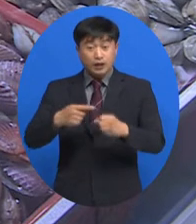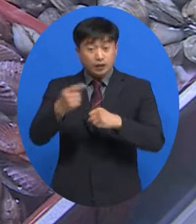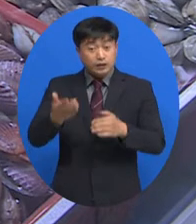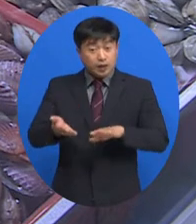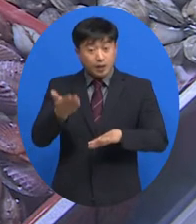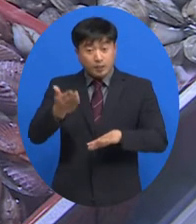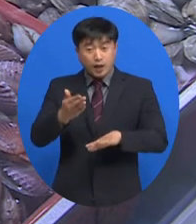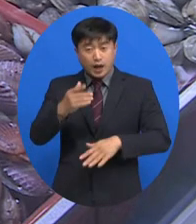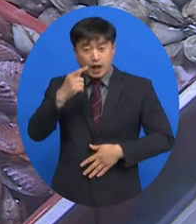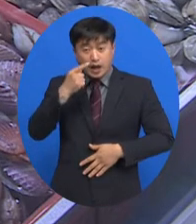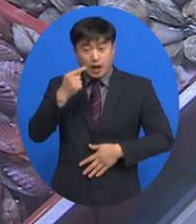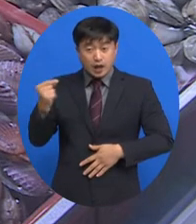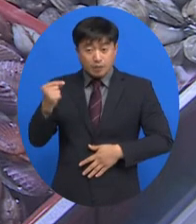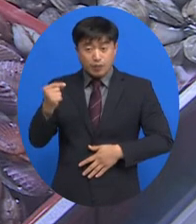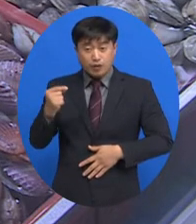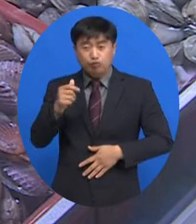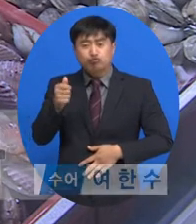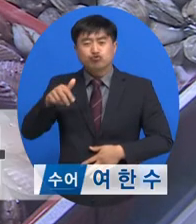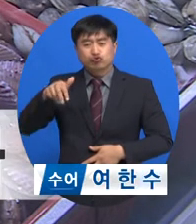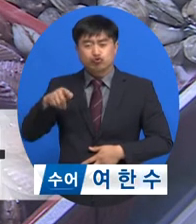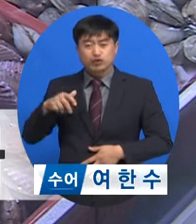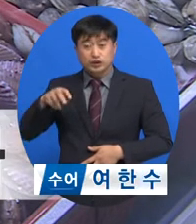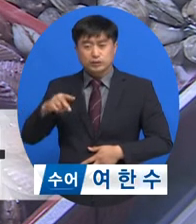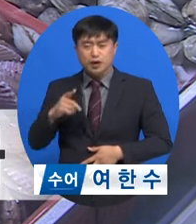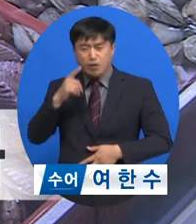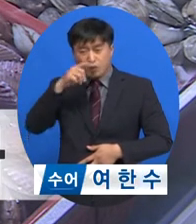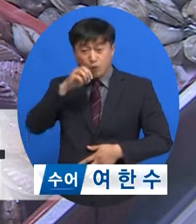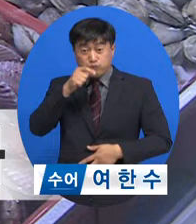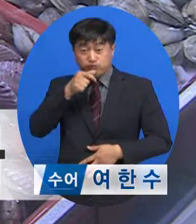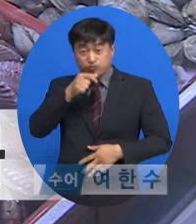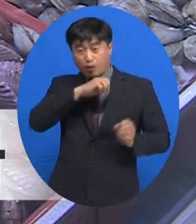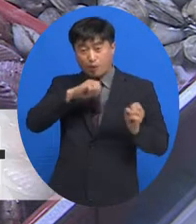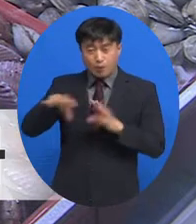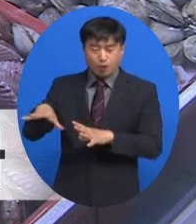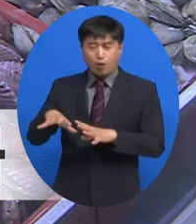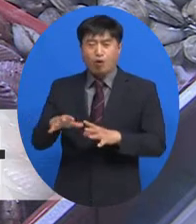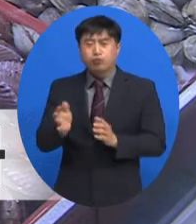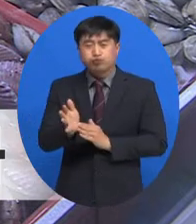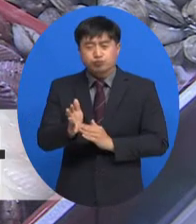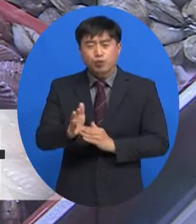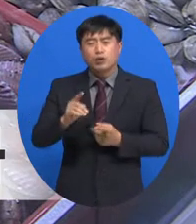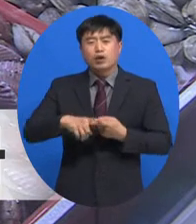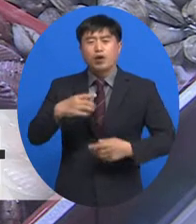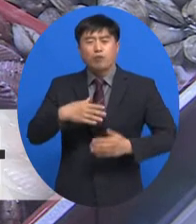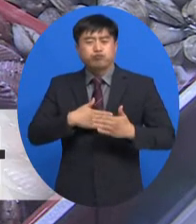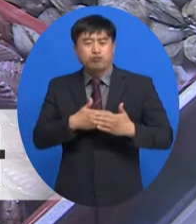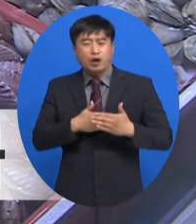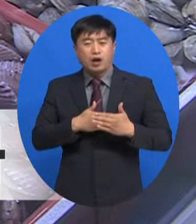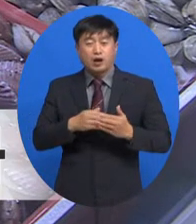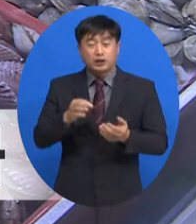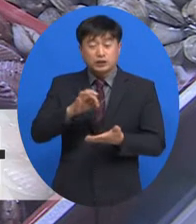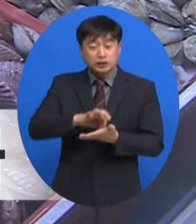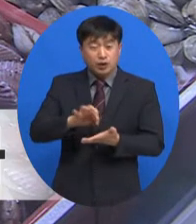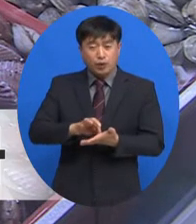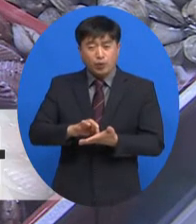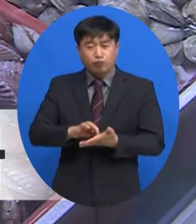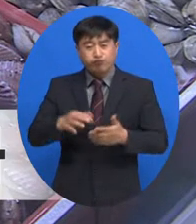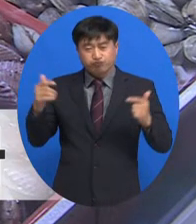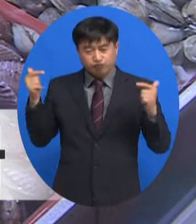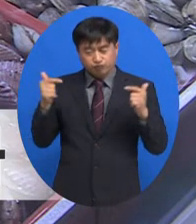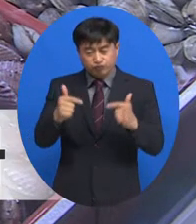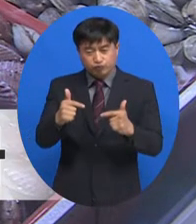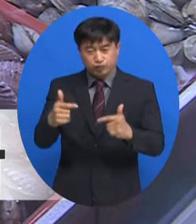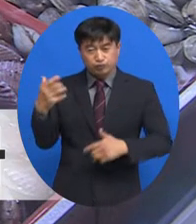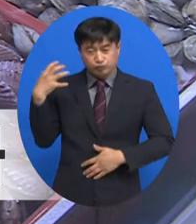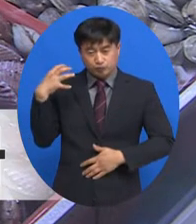내년 상반기에 일본 후쿠시마 원전 오염수가 방류됩니다. 수산물에 대한 불안감으로 소비 급감에 따른 피해는 고스란히